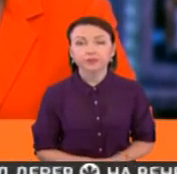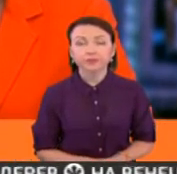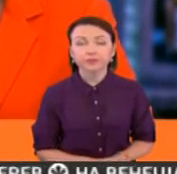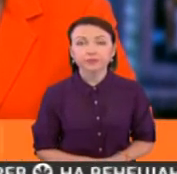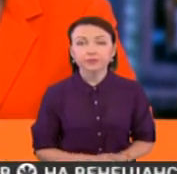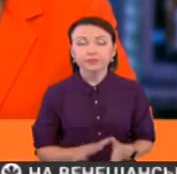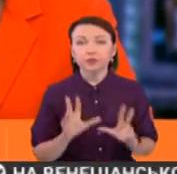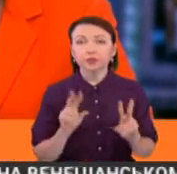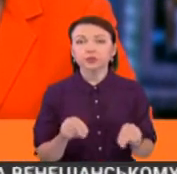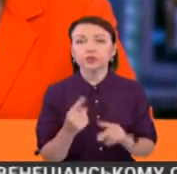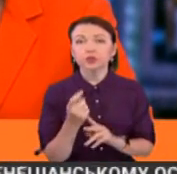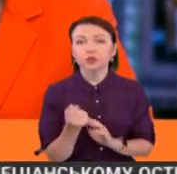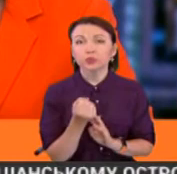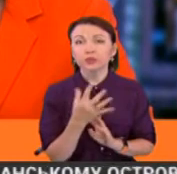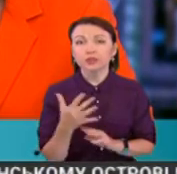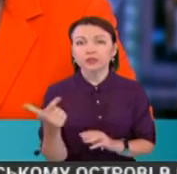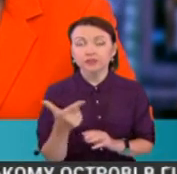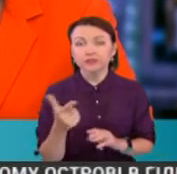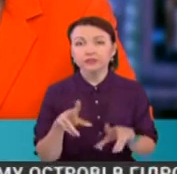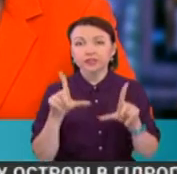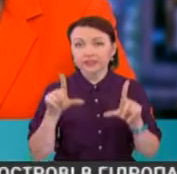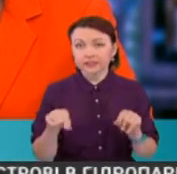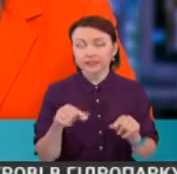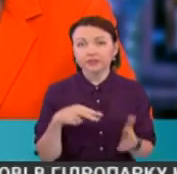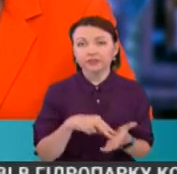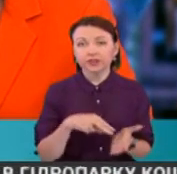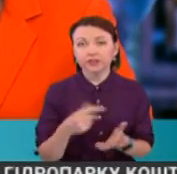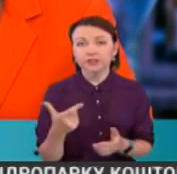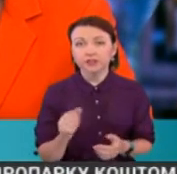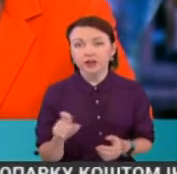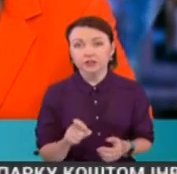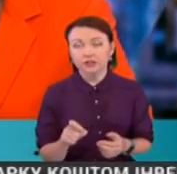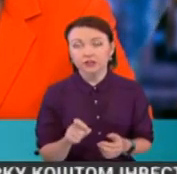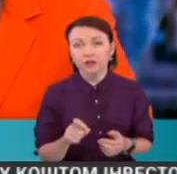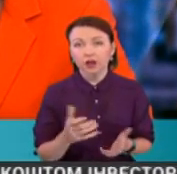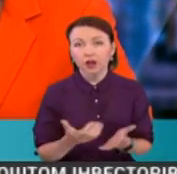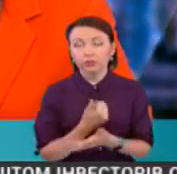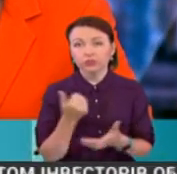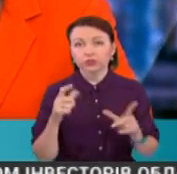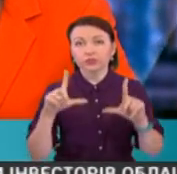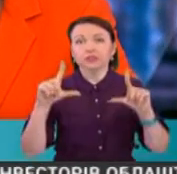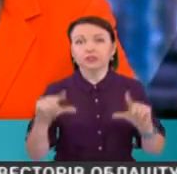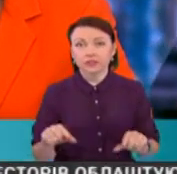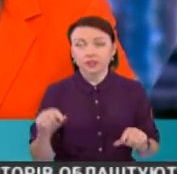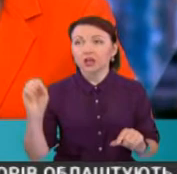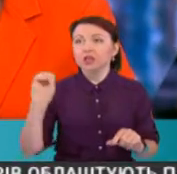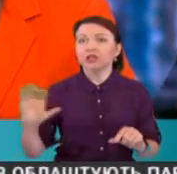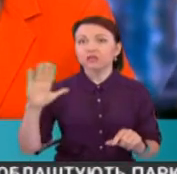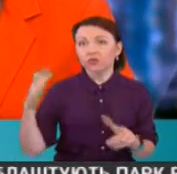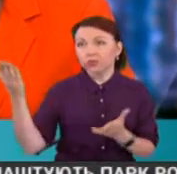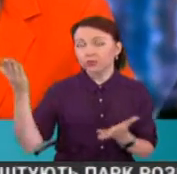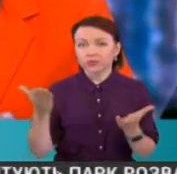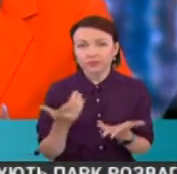115 гривень знизити вартість газу. Ну, але на фоні зниження ціни на газ в Європі, ну,